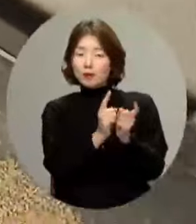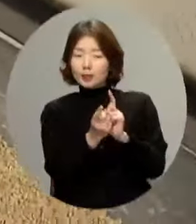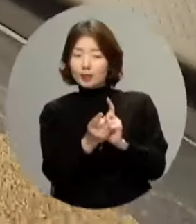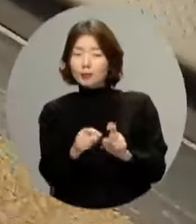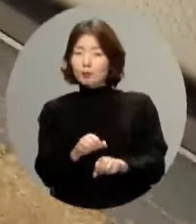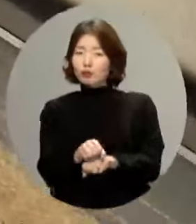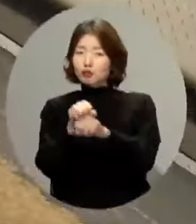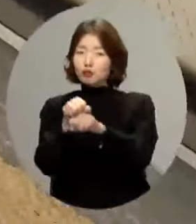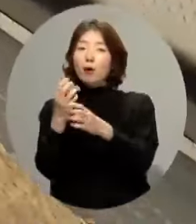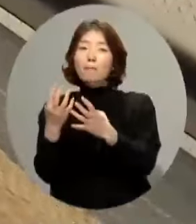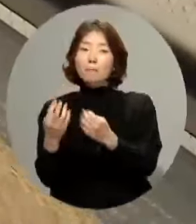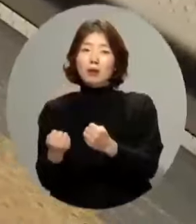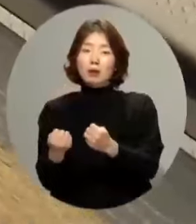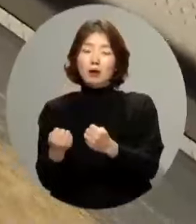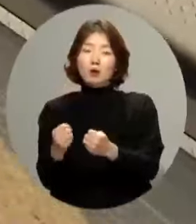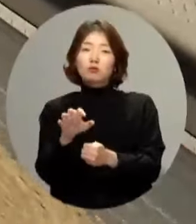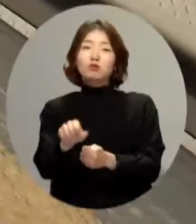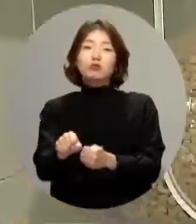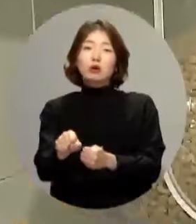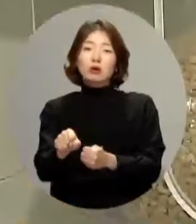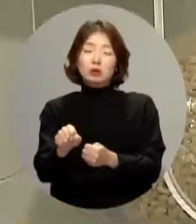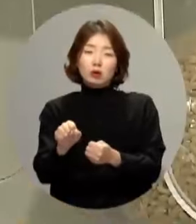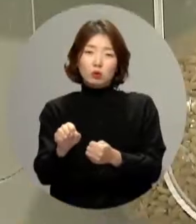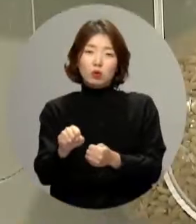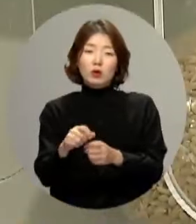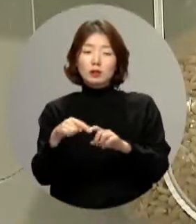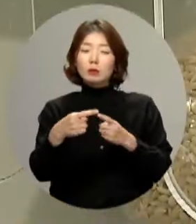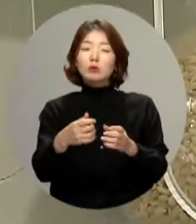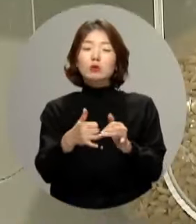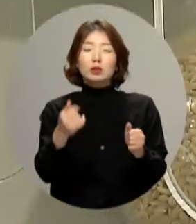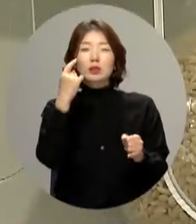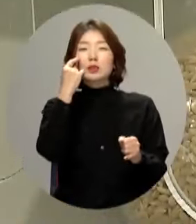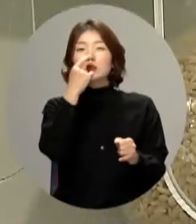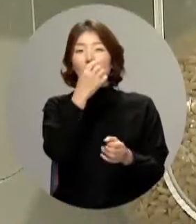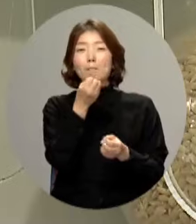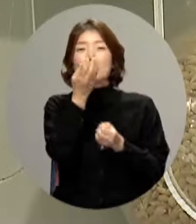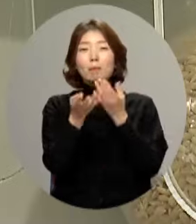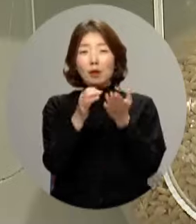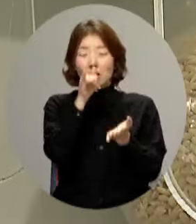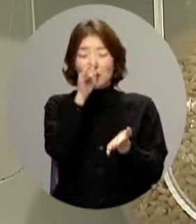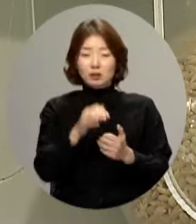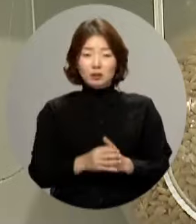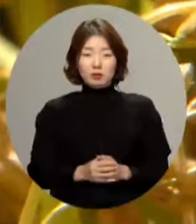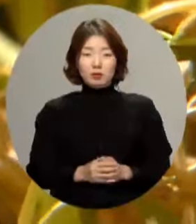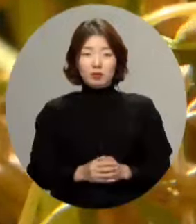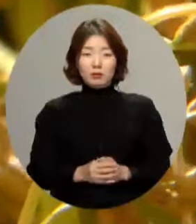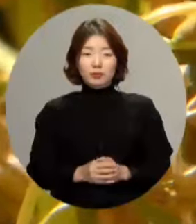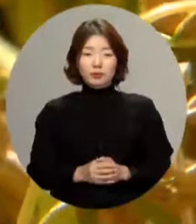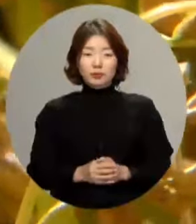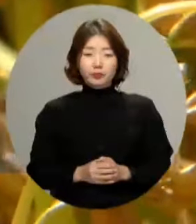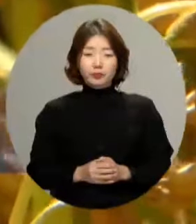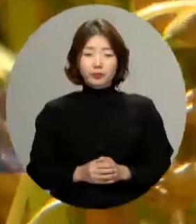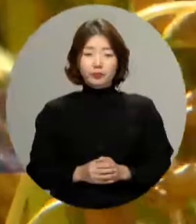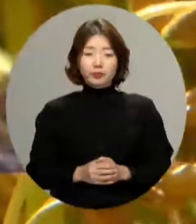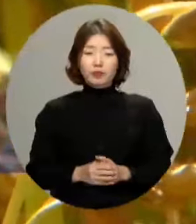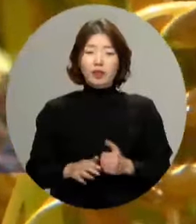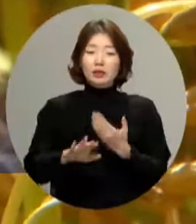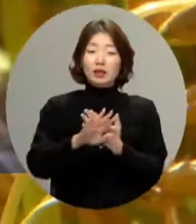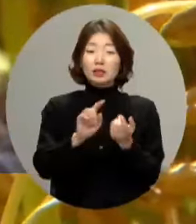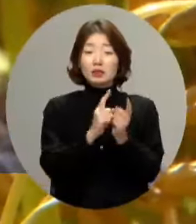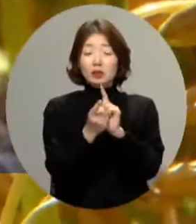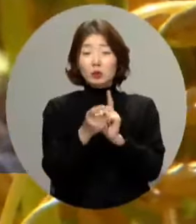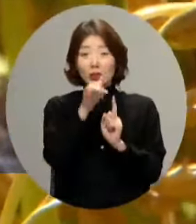물량은 차고 넘칠 만큼 확보하고 있었다는 게 참석자 증언입니다. 그만큼 못 나가면 다른 대체 품종이 있냐고 물어봤을 때